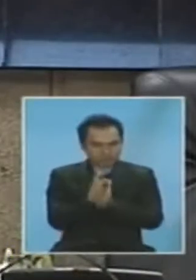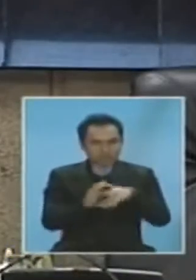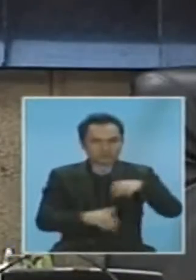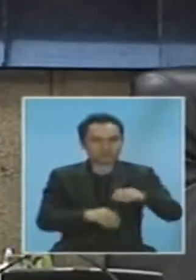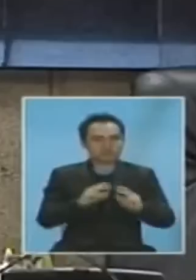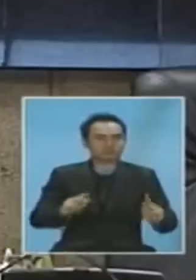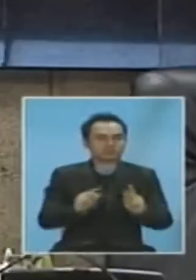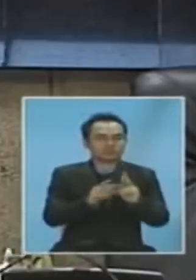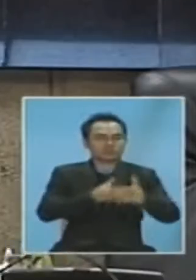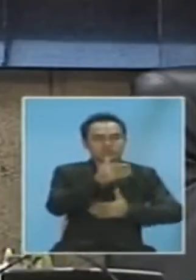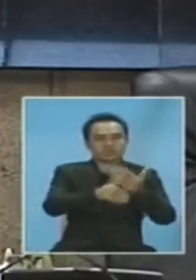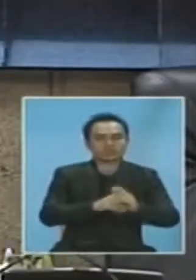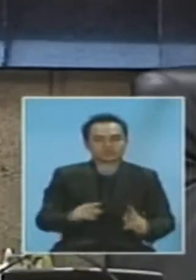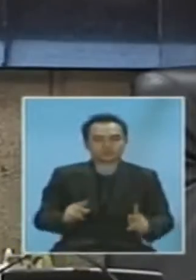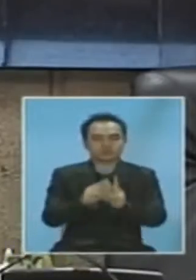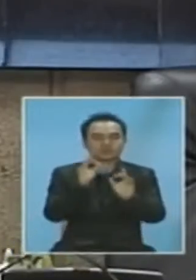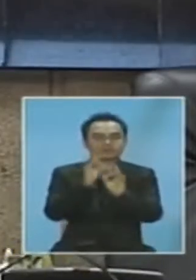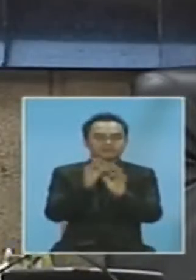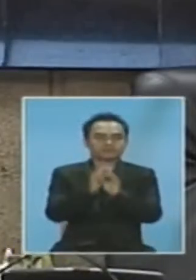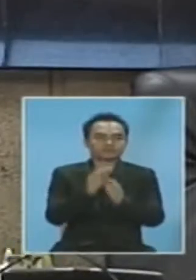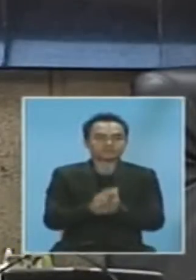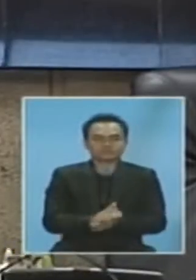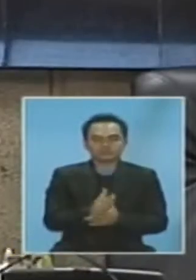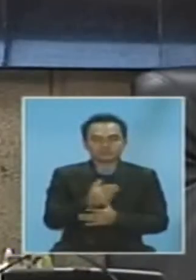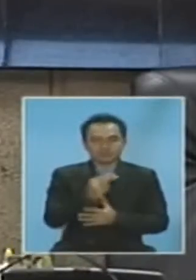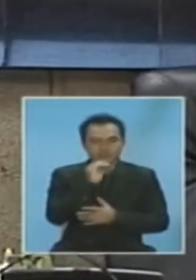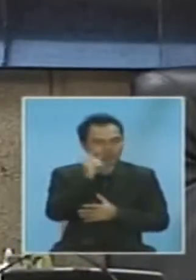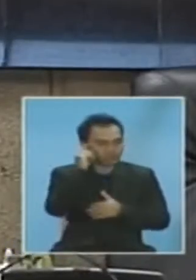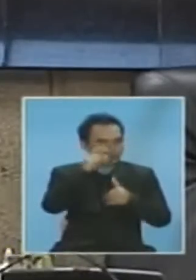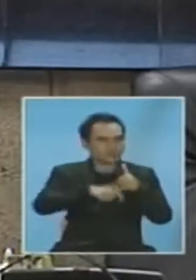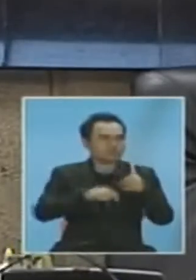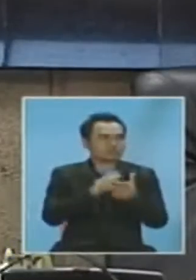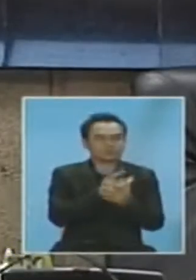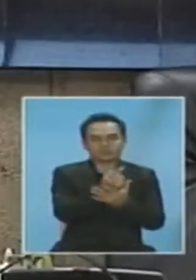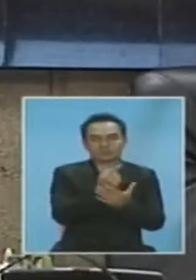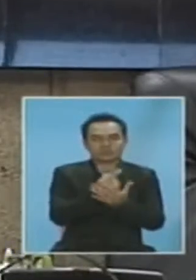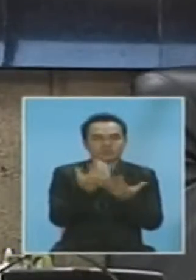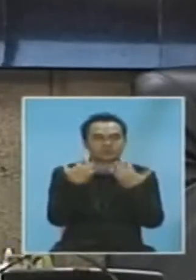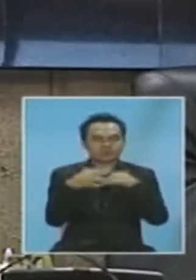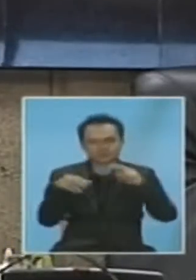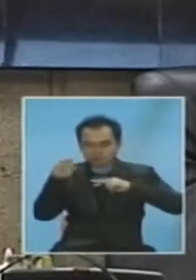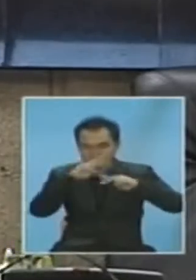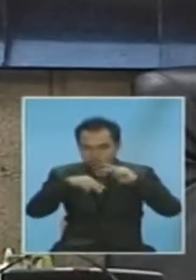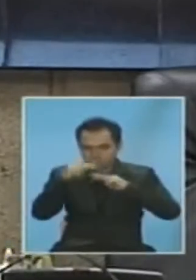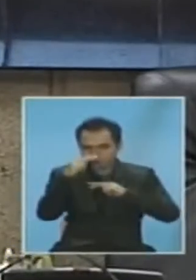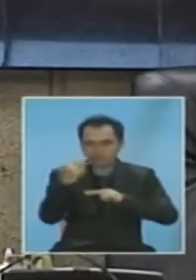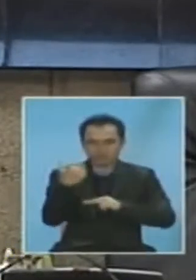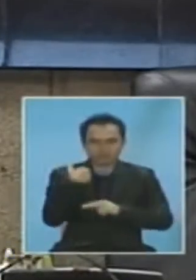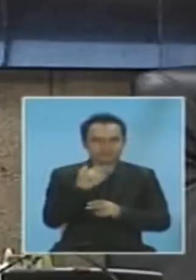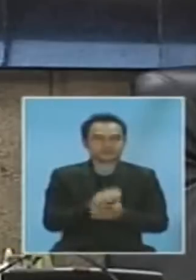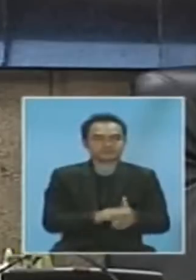งพาณิชย์กระทรวงการคลังซึ่งมีนางสาวสุภาเป็นผู้แทนเข้าร่วมตรวจสอบด้วยค่ะ